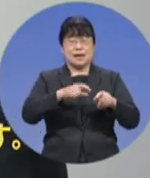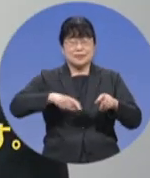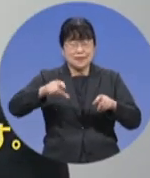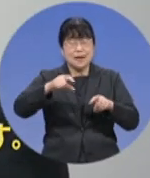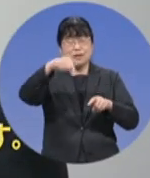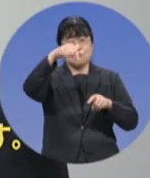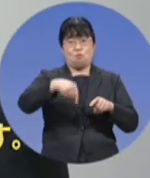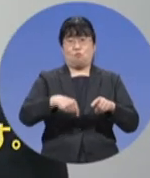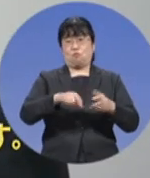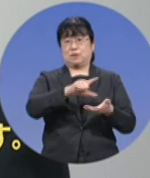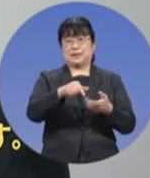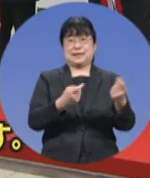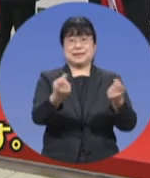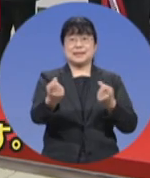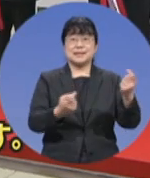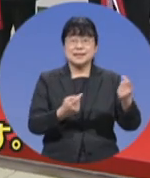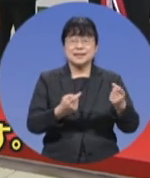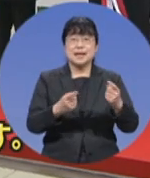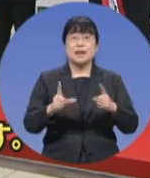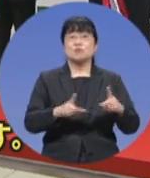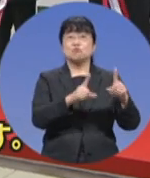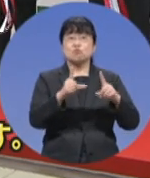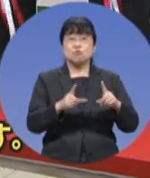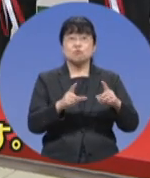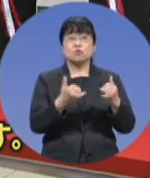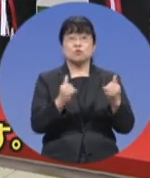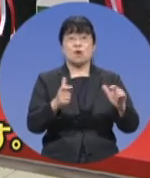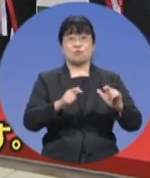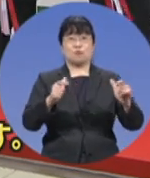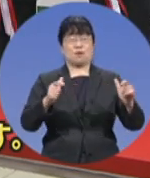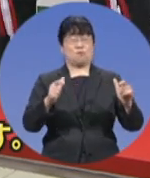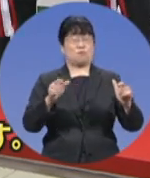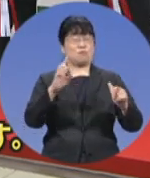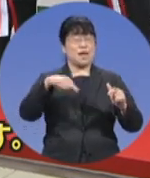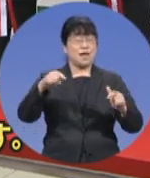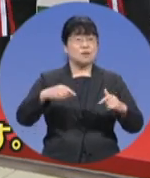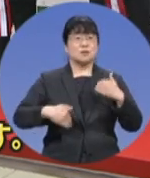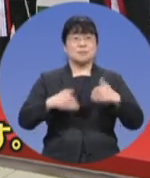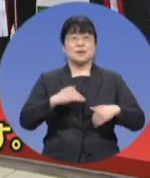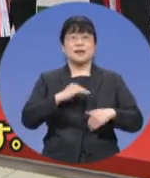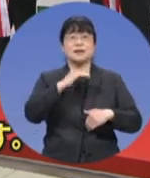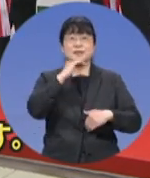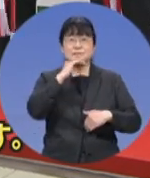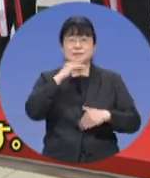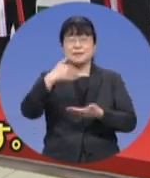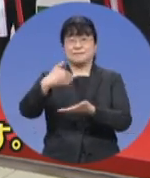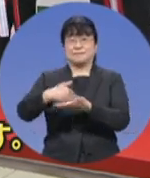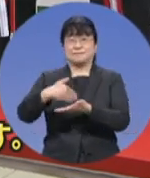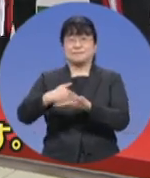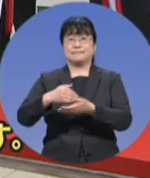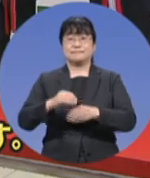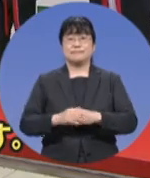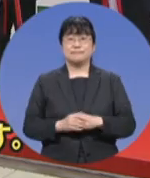幕張新都心を訪れ、そして過ごす方が増えることを県としても期待していますと述べました